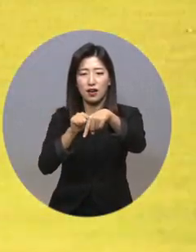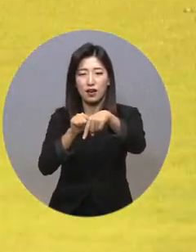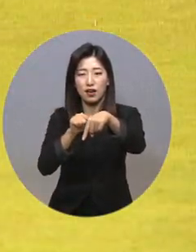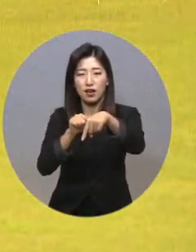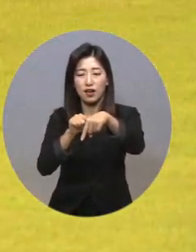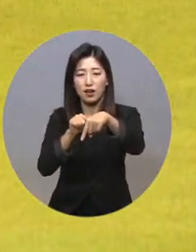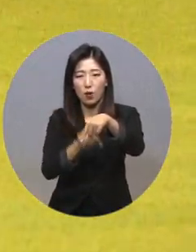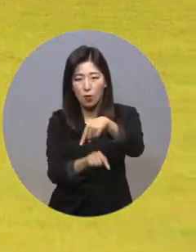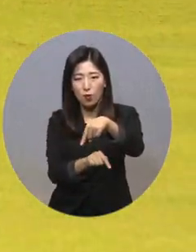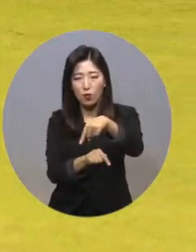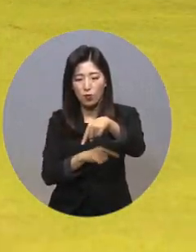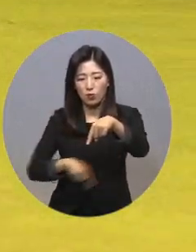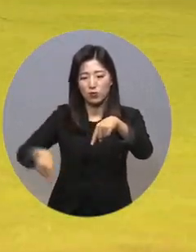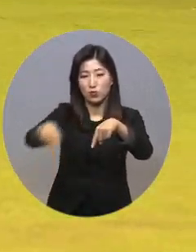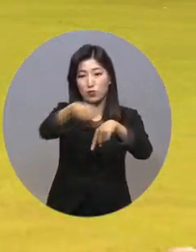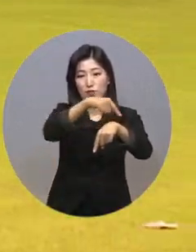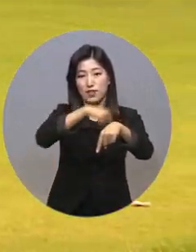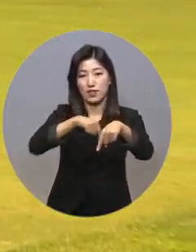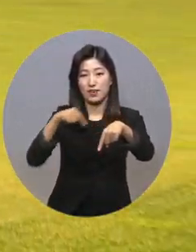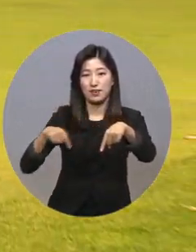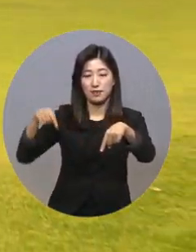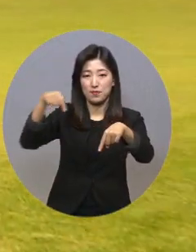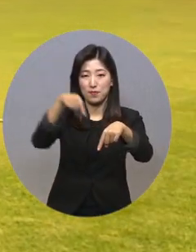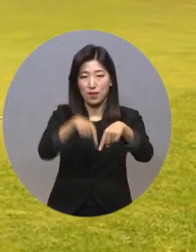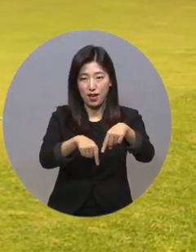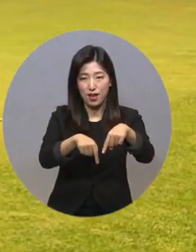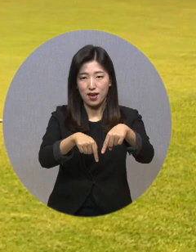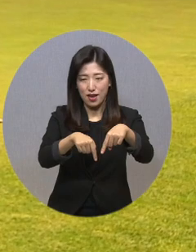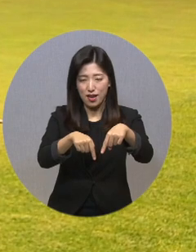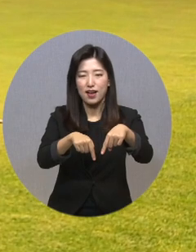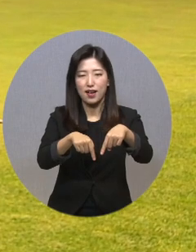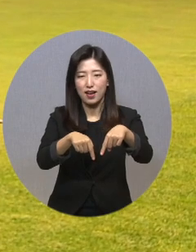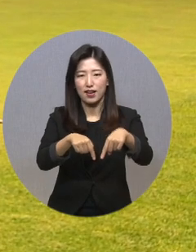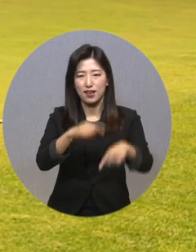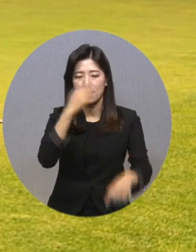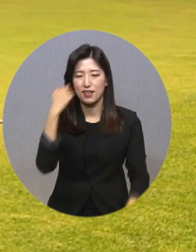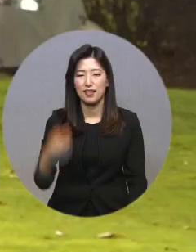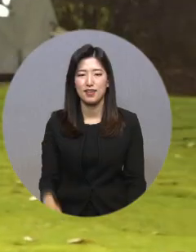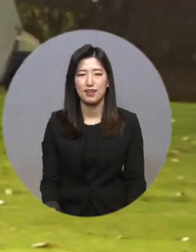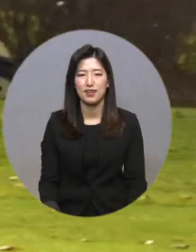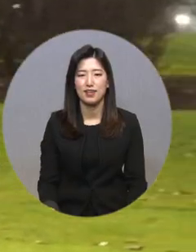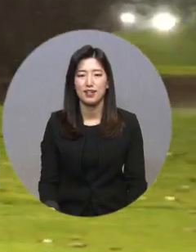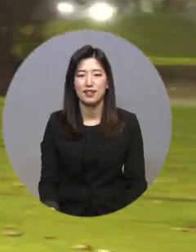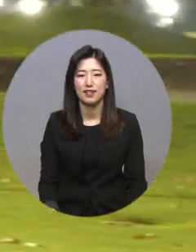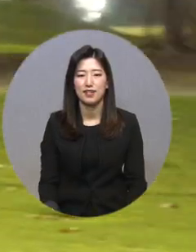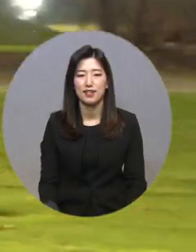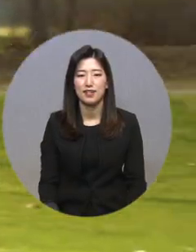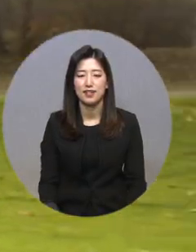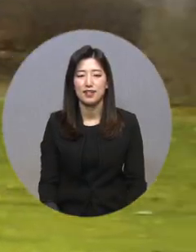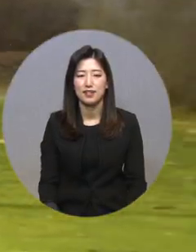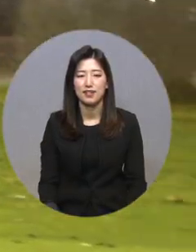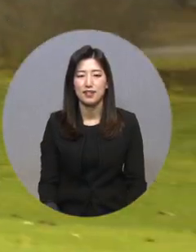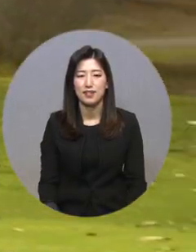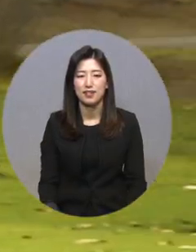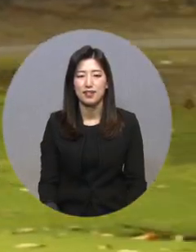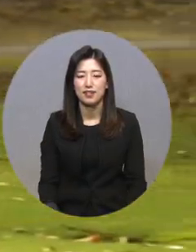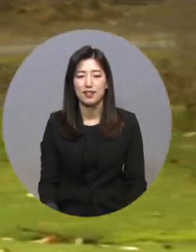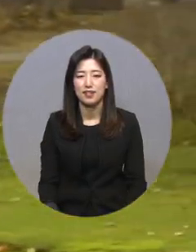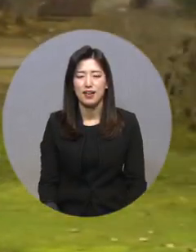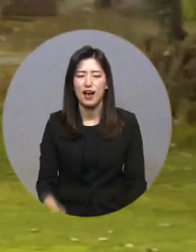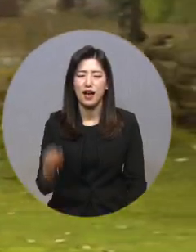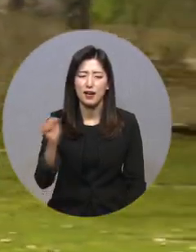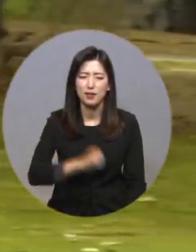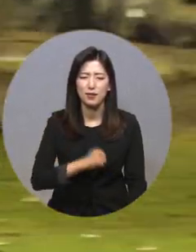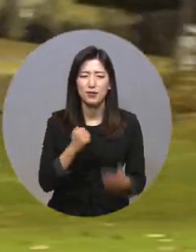5 아 그거 9 9 9 9 o 왼쪽 신나는 거